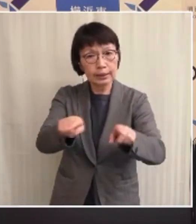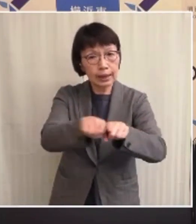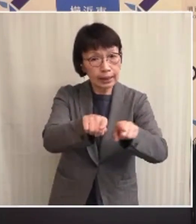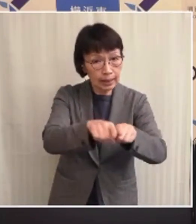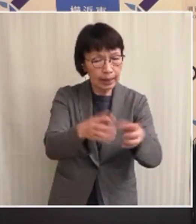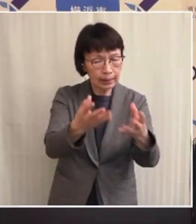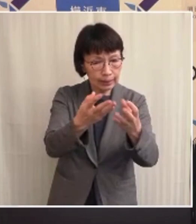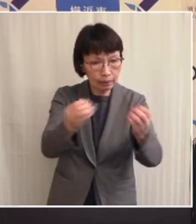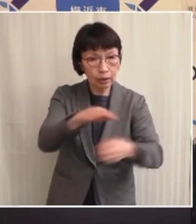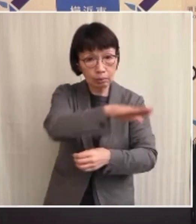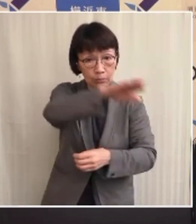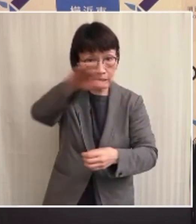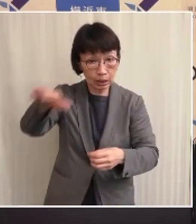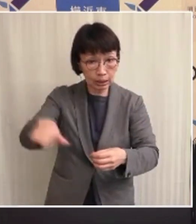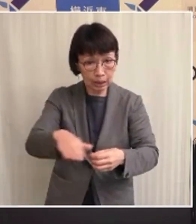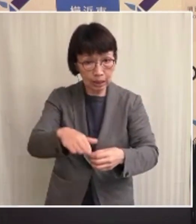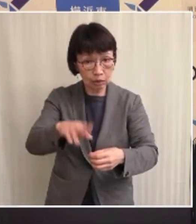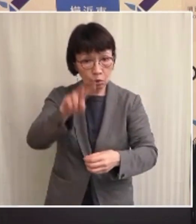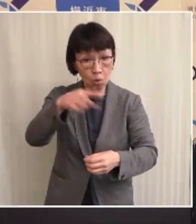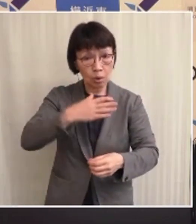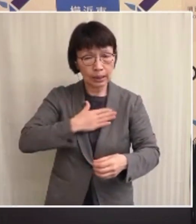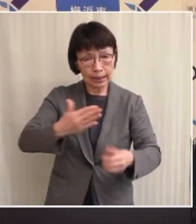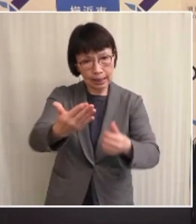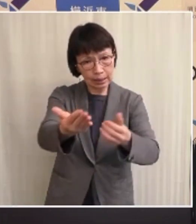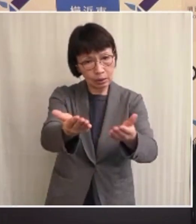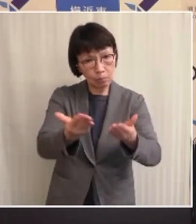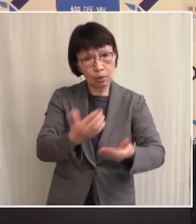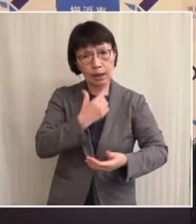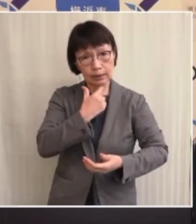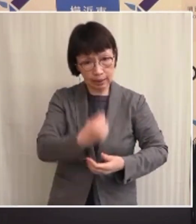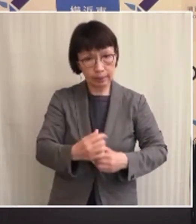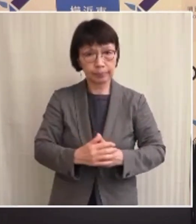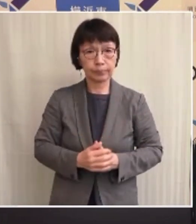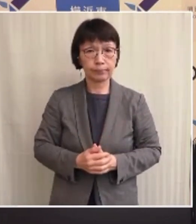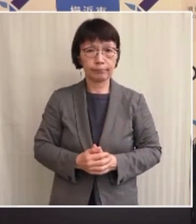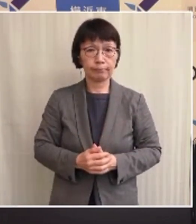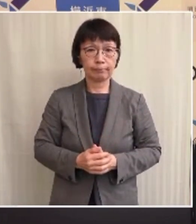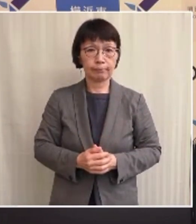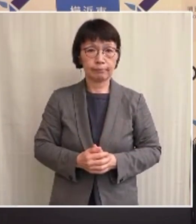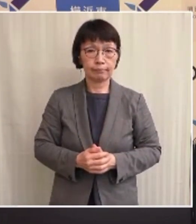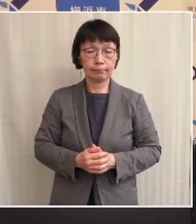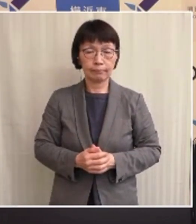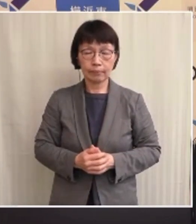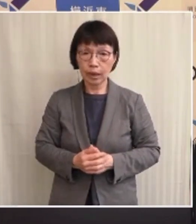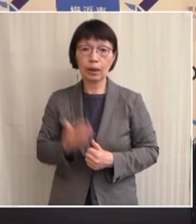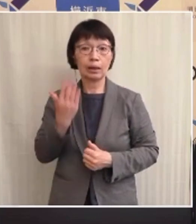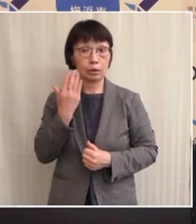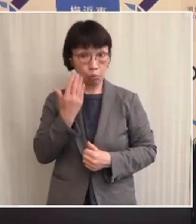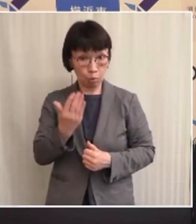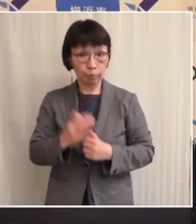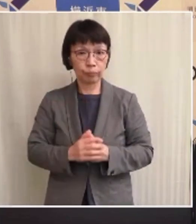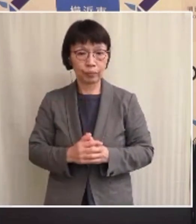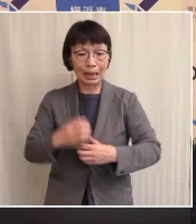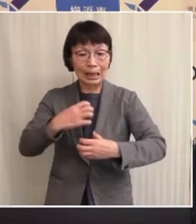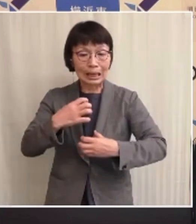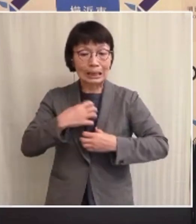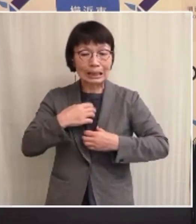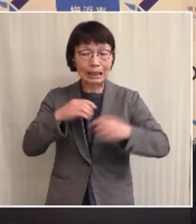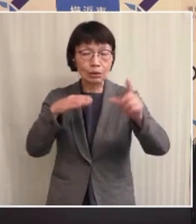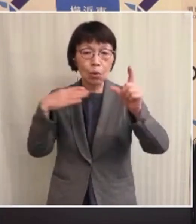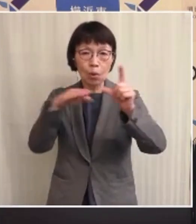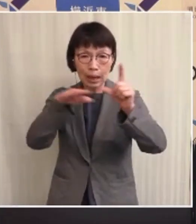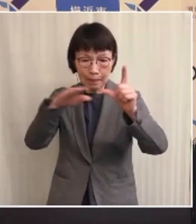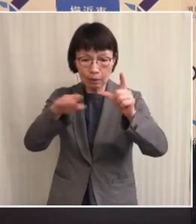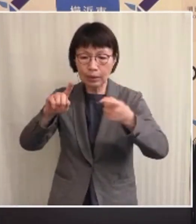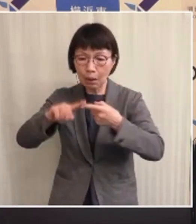方々のご理解を得ていきたいというふうに考えております。 すいません、危険度に応じて優先的